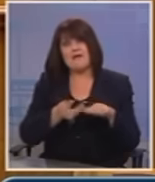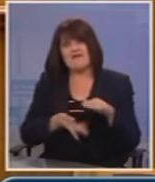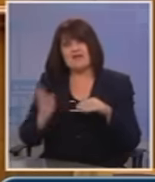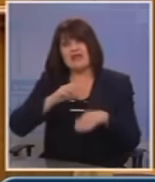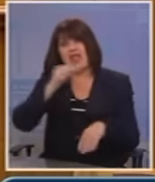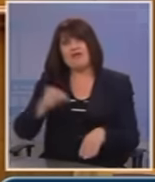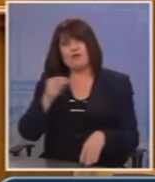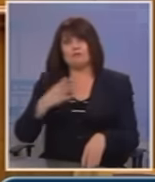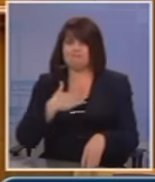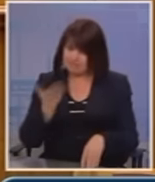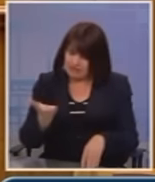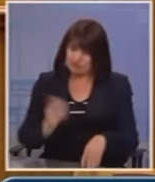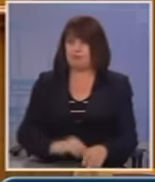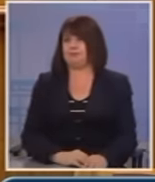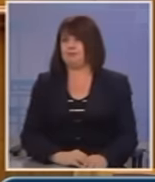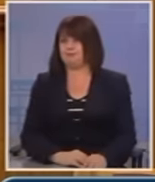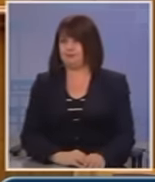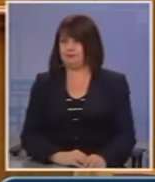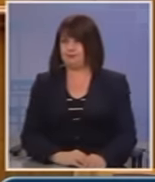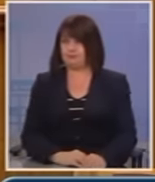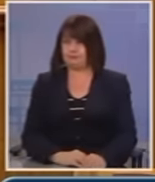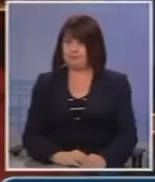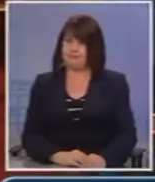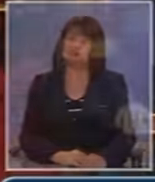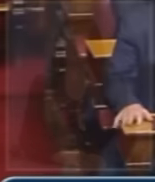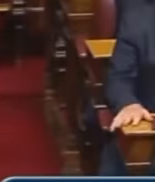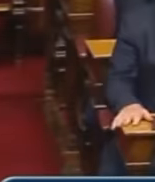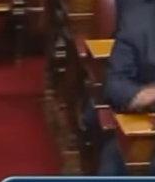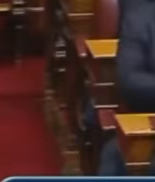ευρώ? Σας ευχαριστώ πολύ. Ευχαριστούμε, κυρία Πρόεδρε.